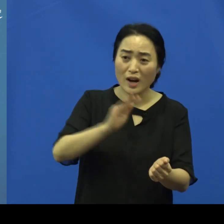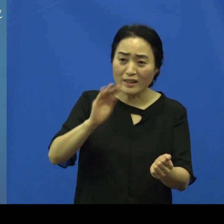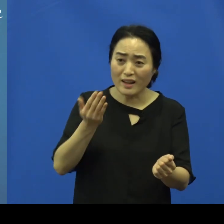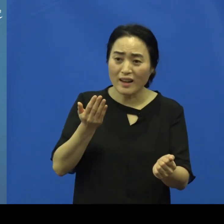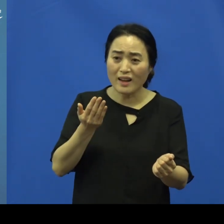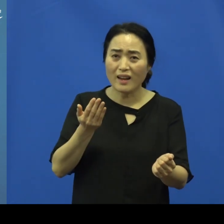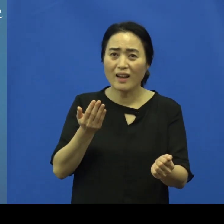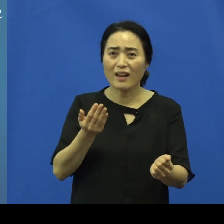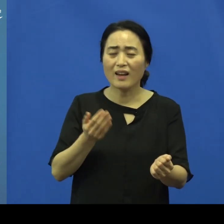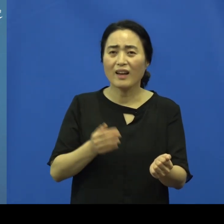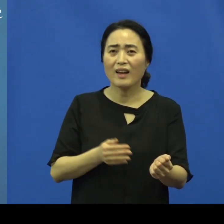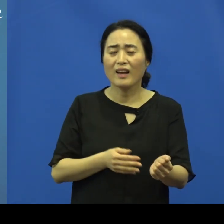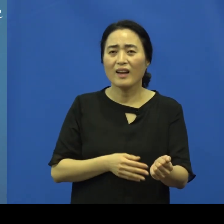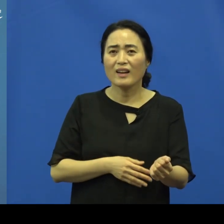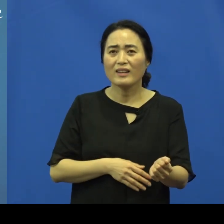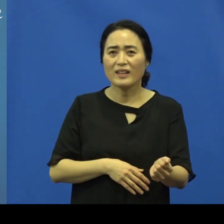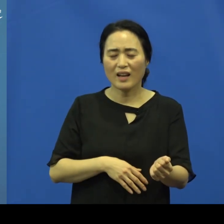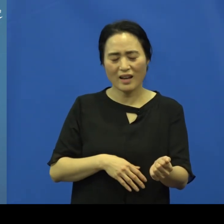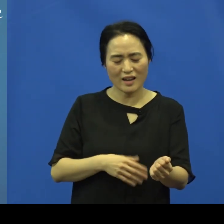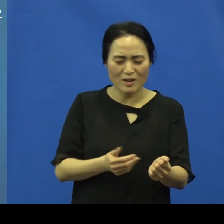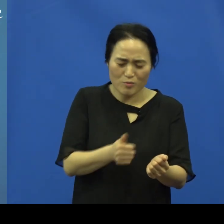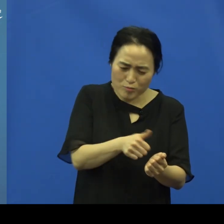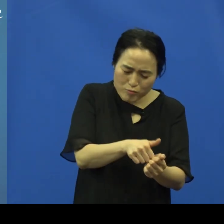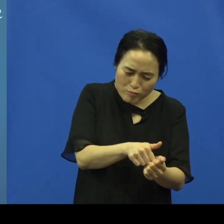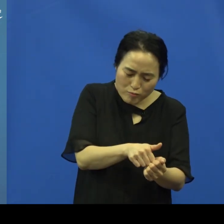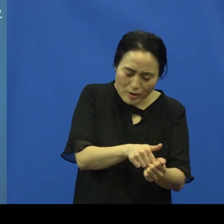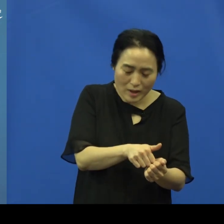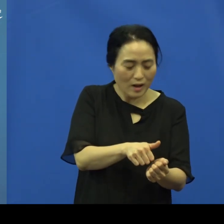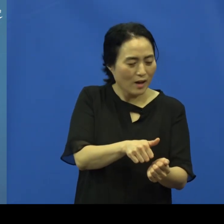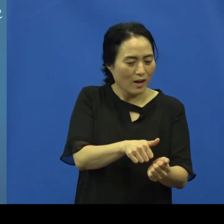근데 무조건, 근데 안 되니까,